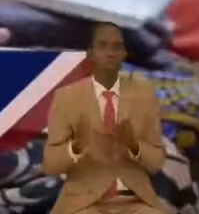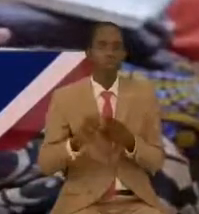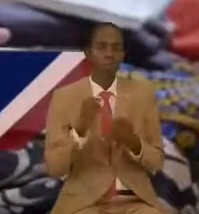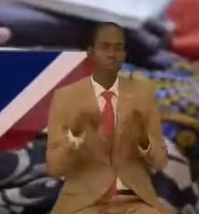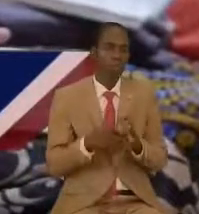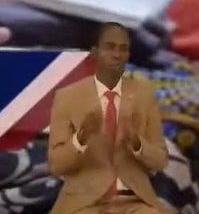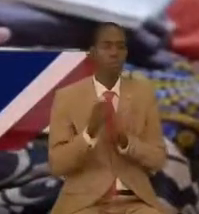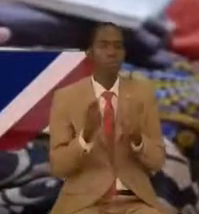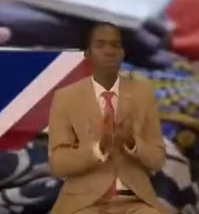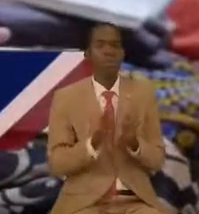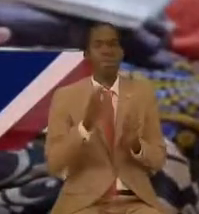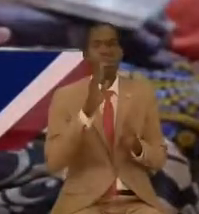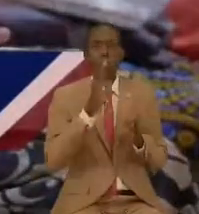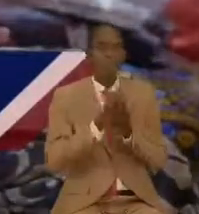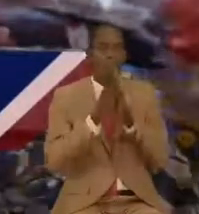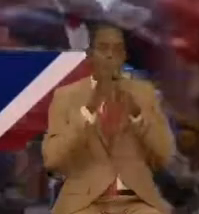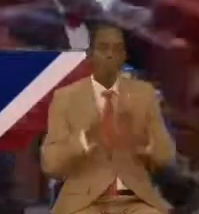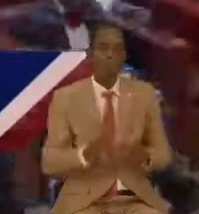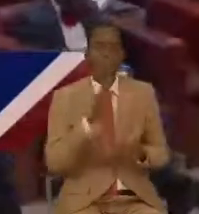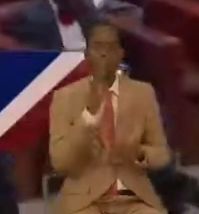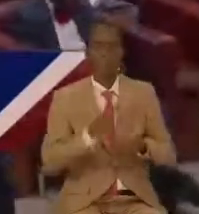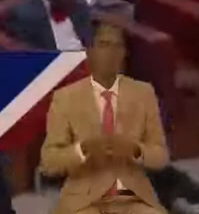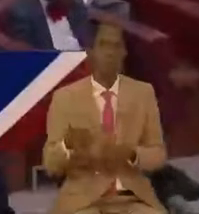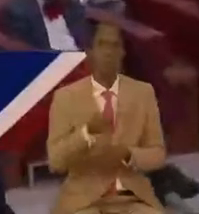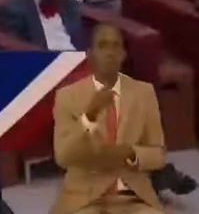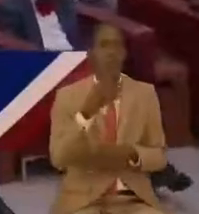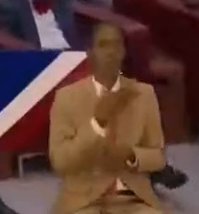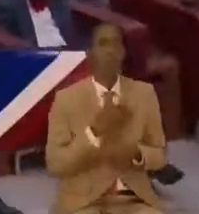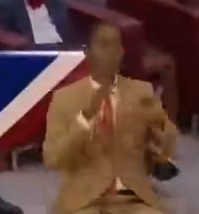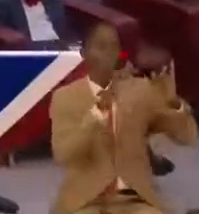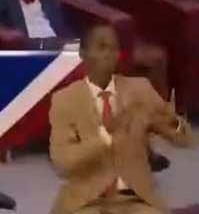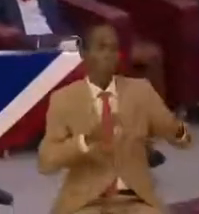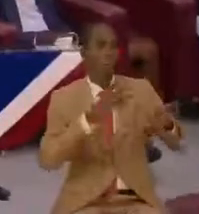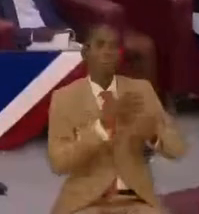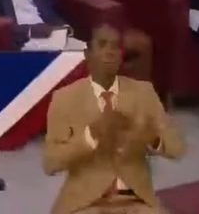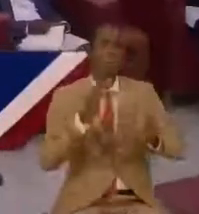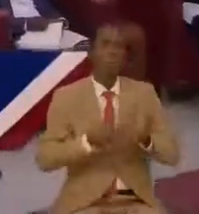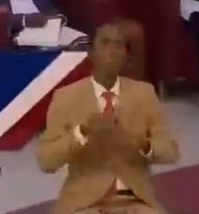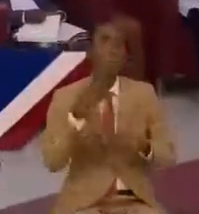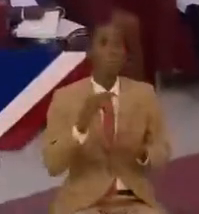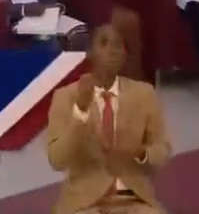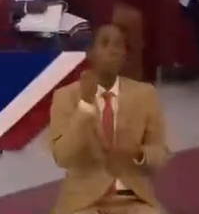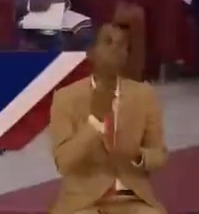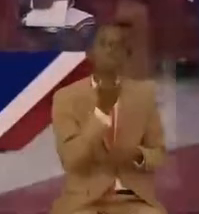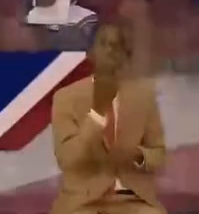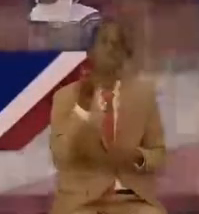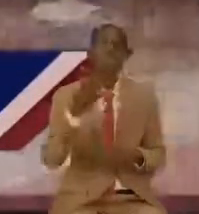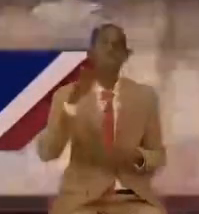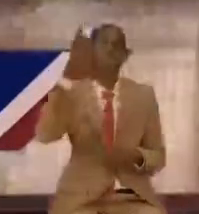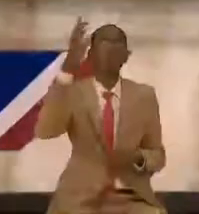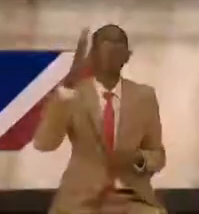Payez miséricorde sur tous ceux qui suivront cette règle et sur l'Israël